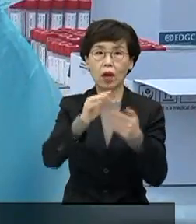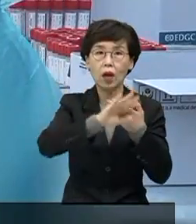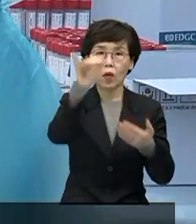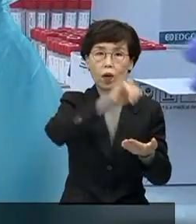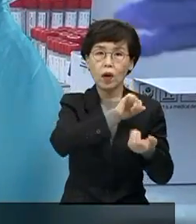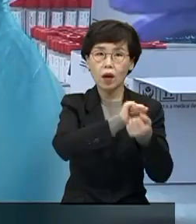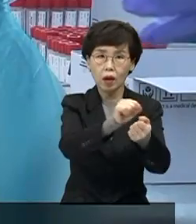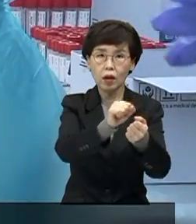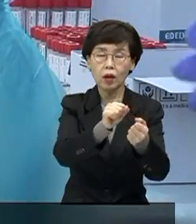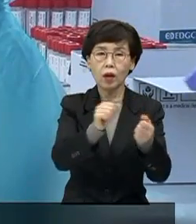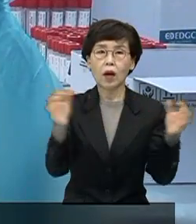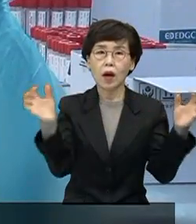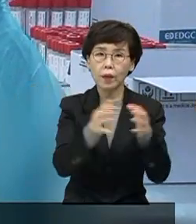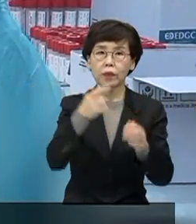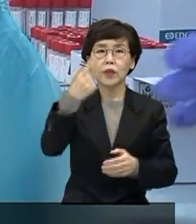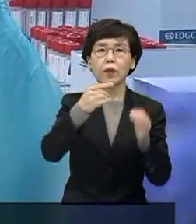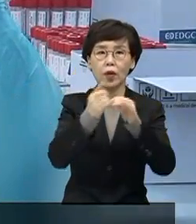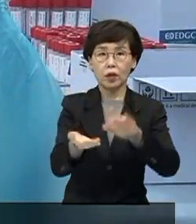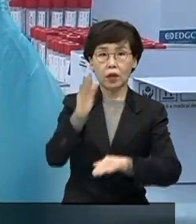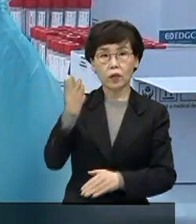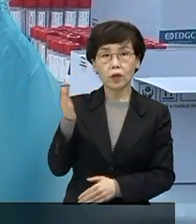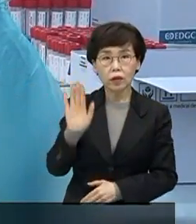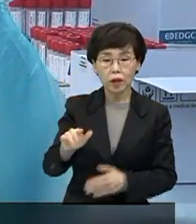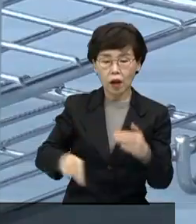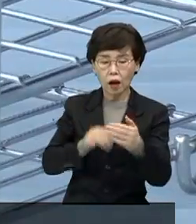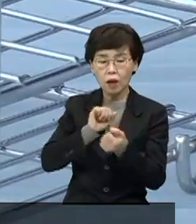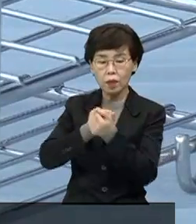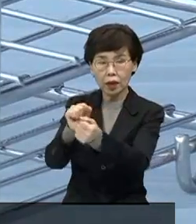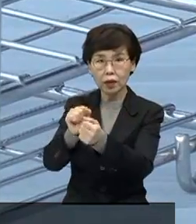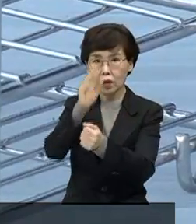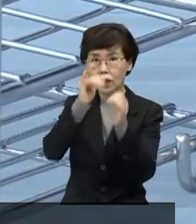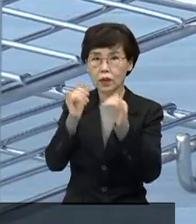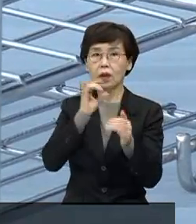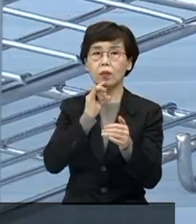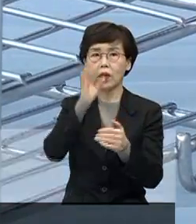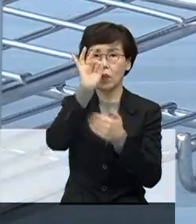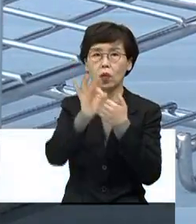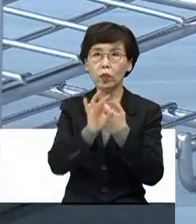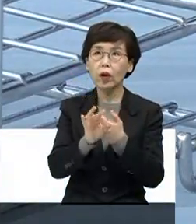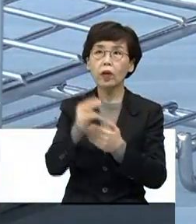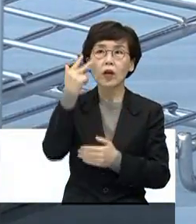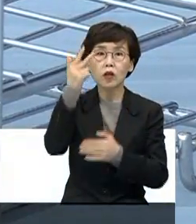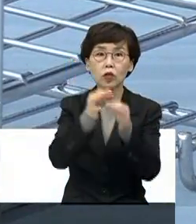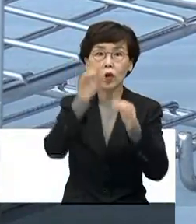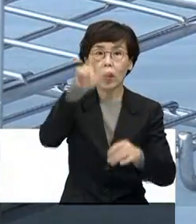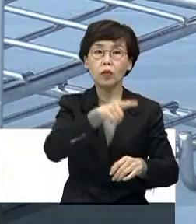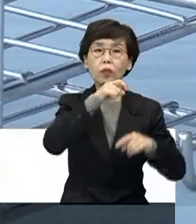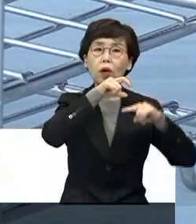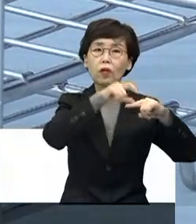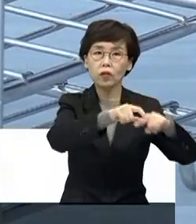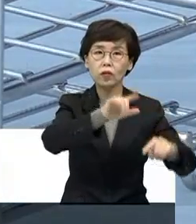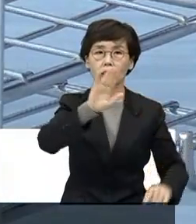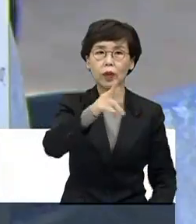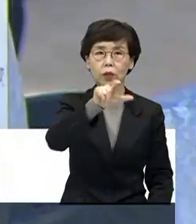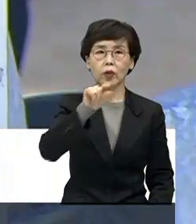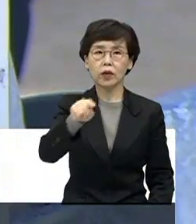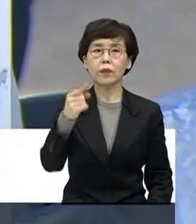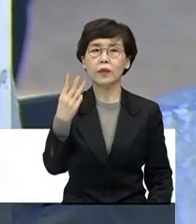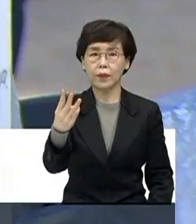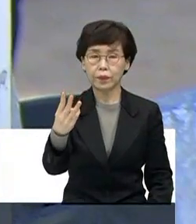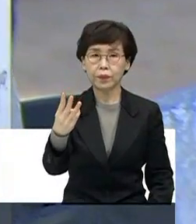포함한 확진자는 다시 1,000명대로 늘었지만 국내 발생 환자만 살펴보면 지난 일주일간 하루 평균